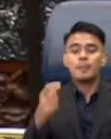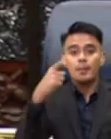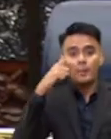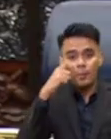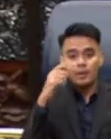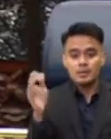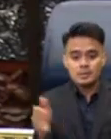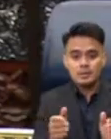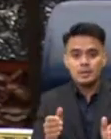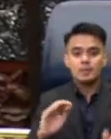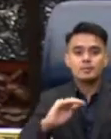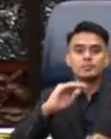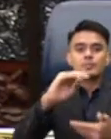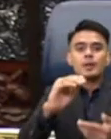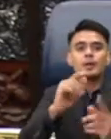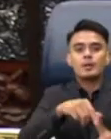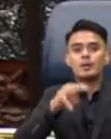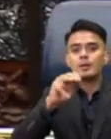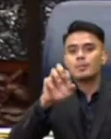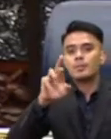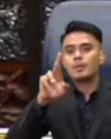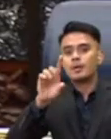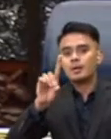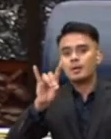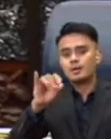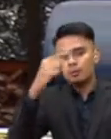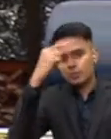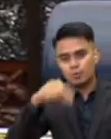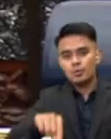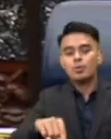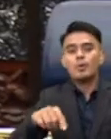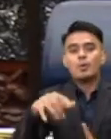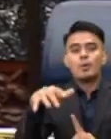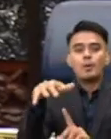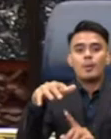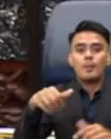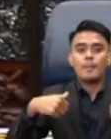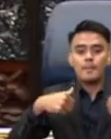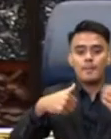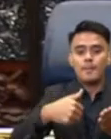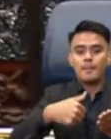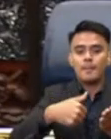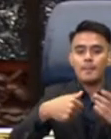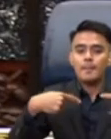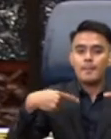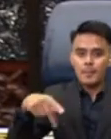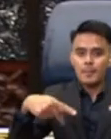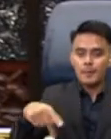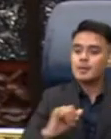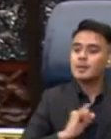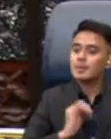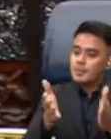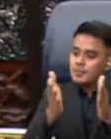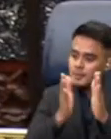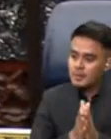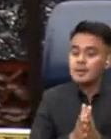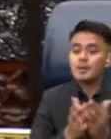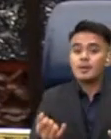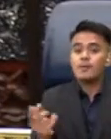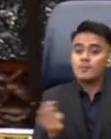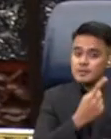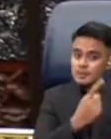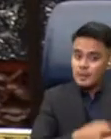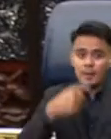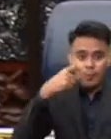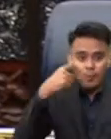dibekalkan oleh Mardi buat dalam fasa ini saya minta panjang sikit ni pertama kaliang di Malaysia ni